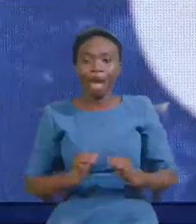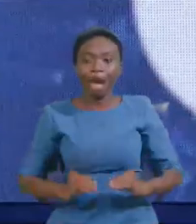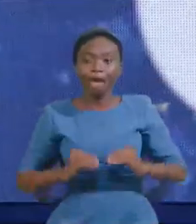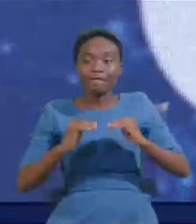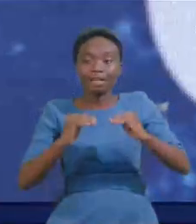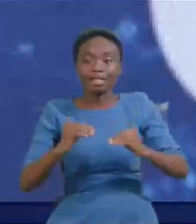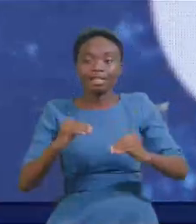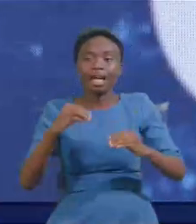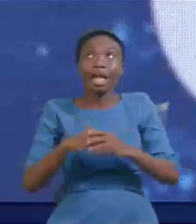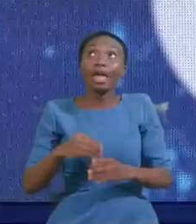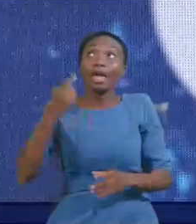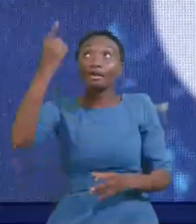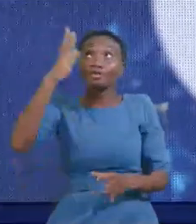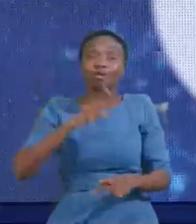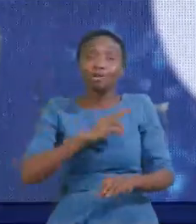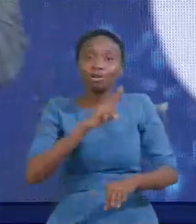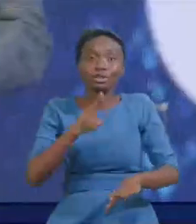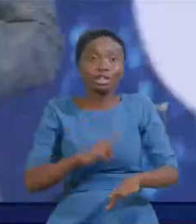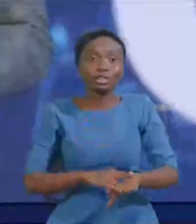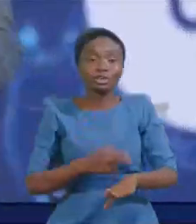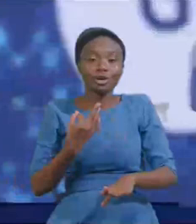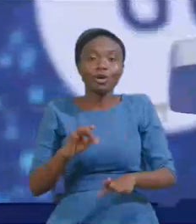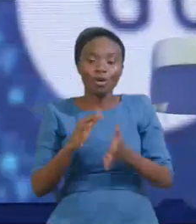Voyons le troisième point maintenant.